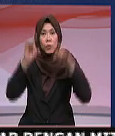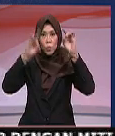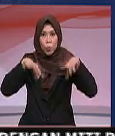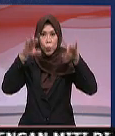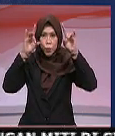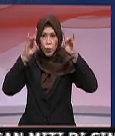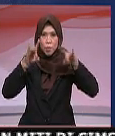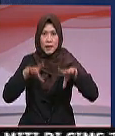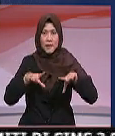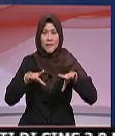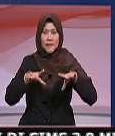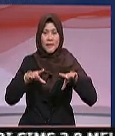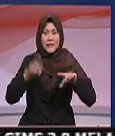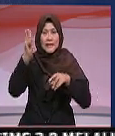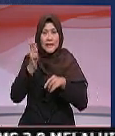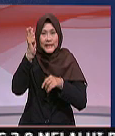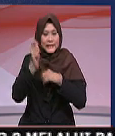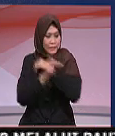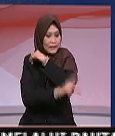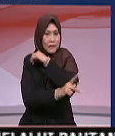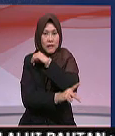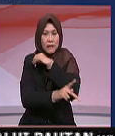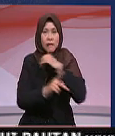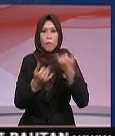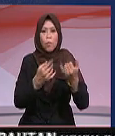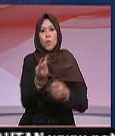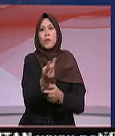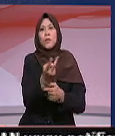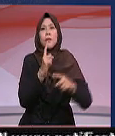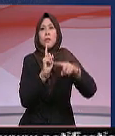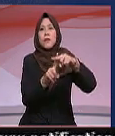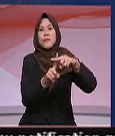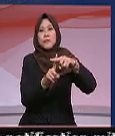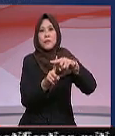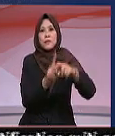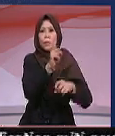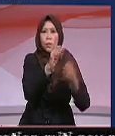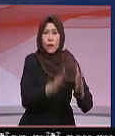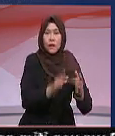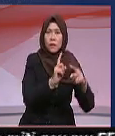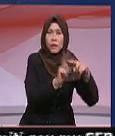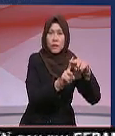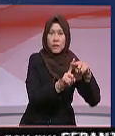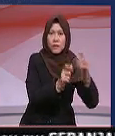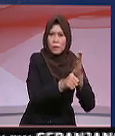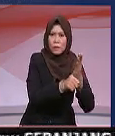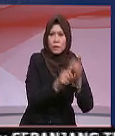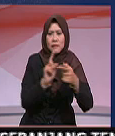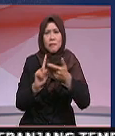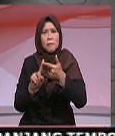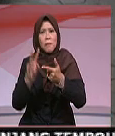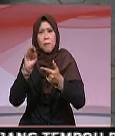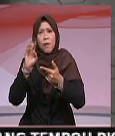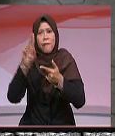saringan urin kedua-dua mereka ini, kedua-duanya positif. Yang seorang positif meth, yang seorang positif meth dan